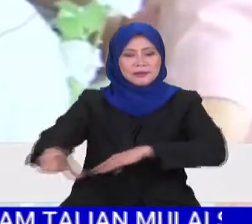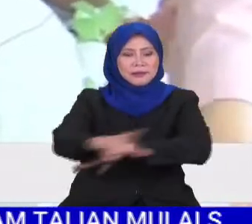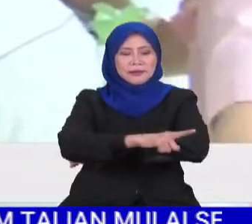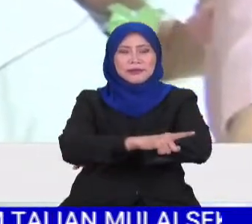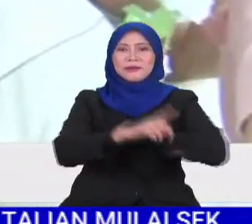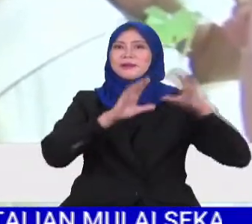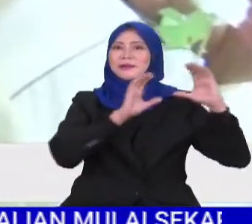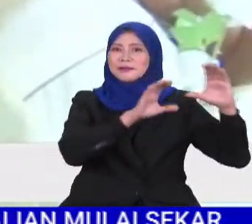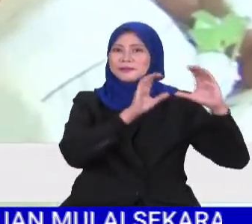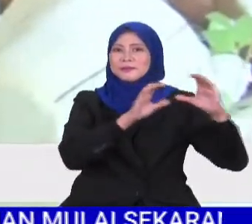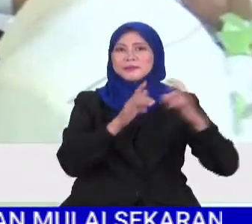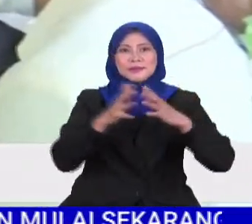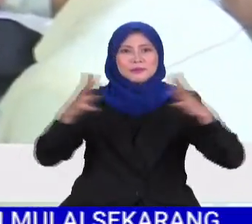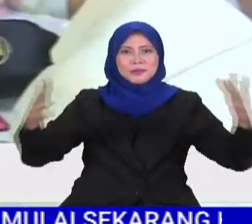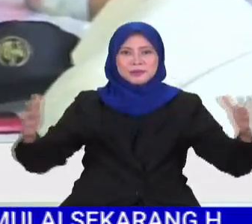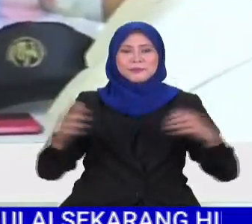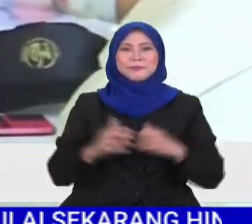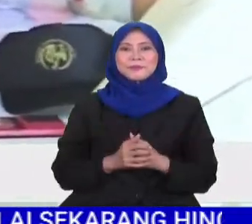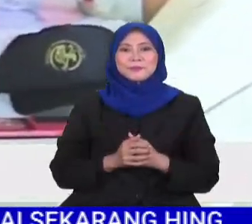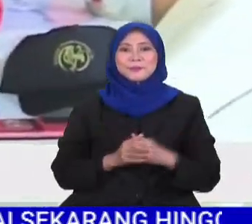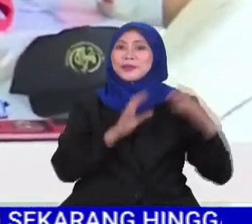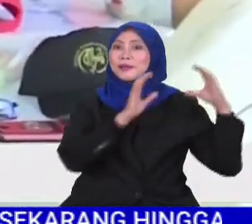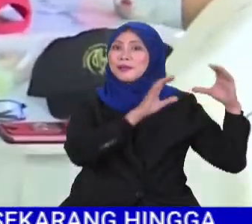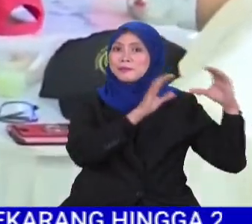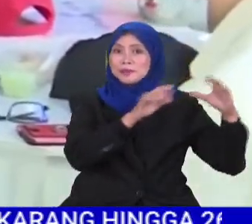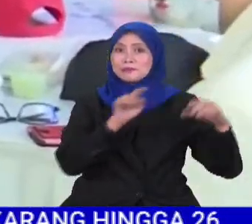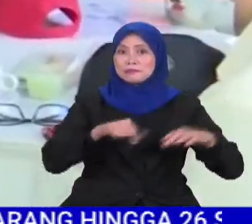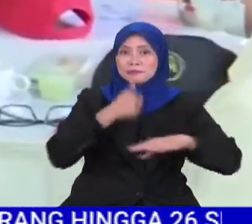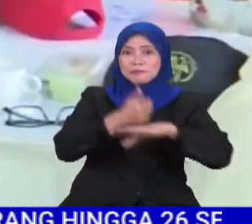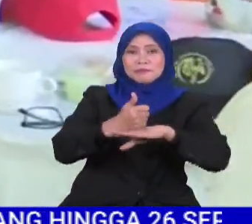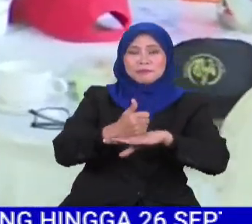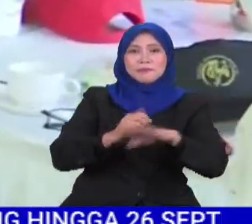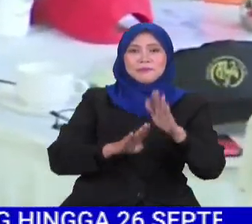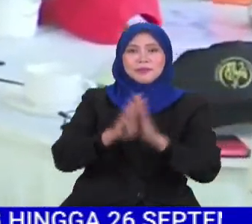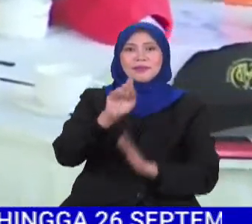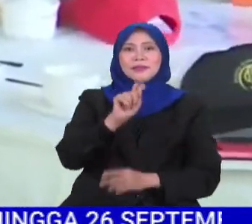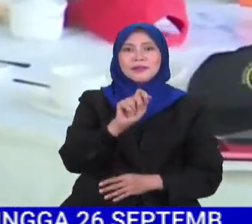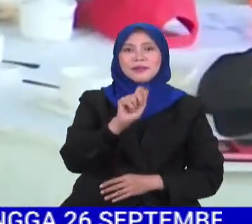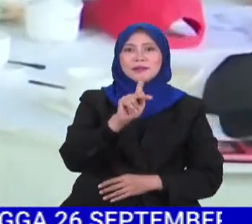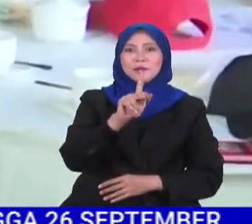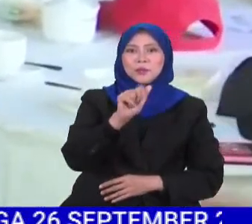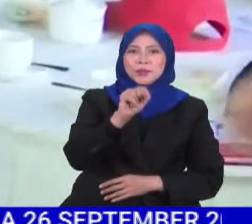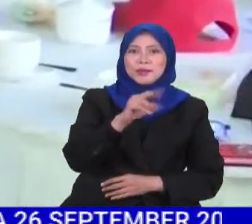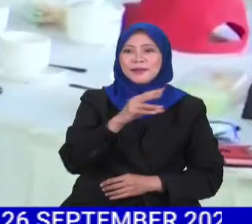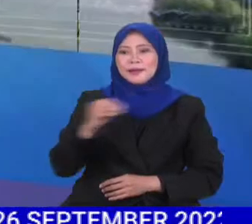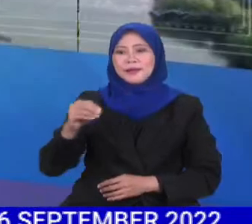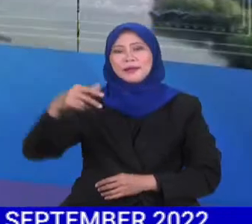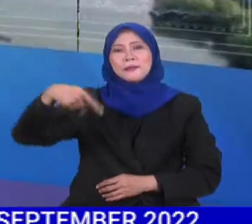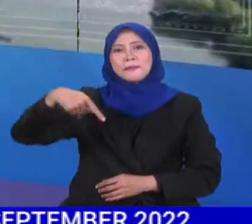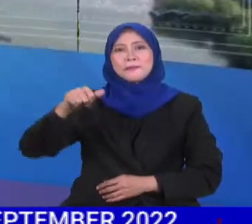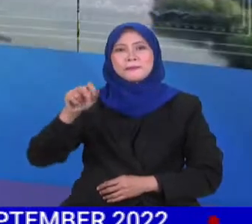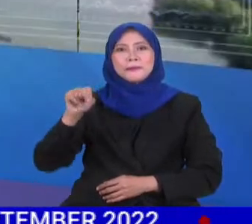terbesar di Sabah antara varieti kelapa dibangunkan ialah takunan dan pandan